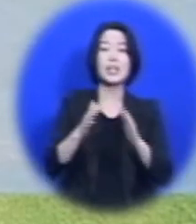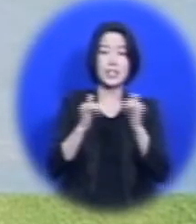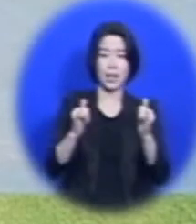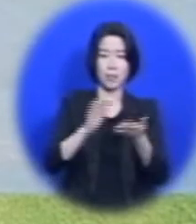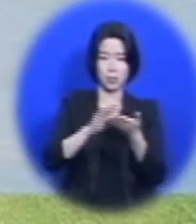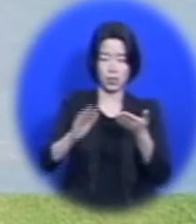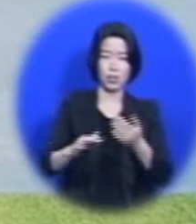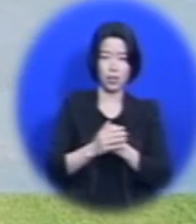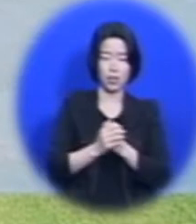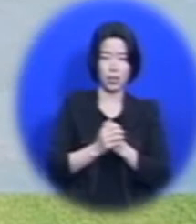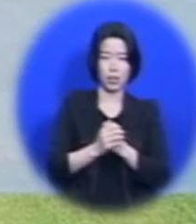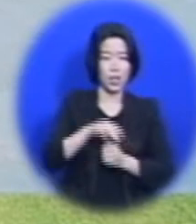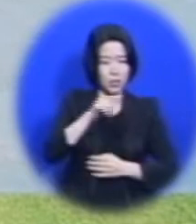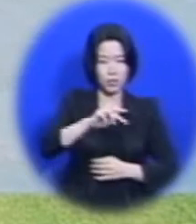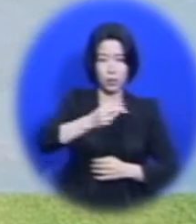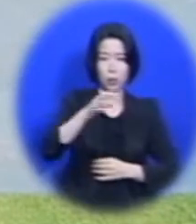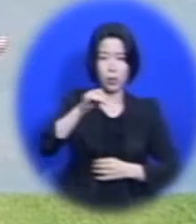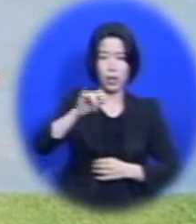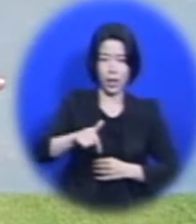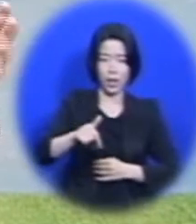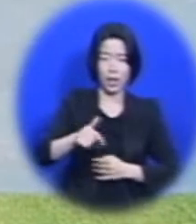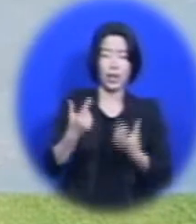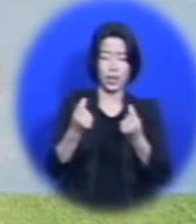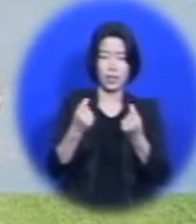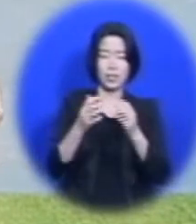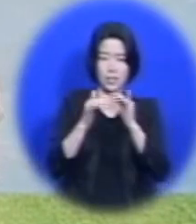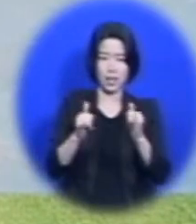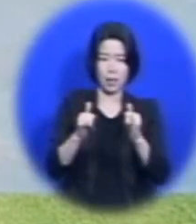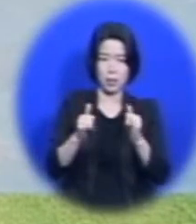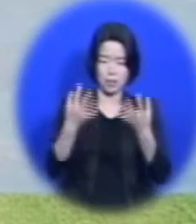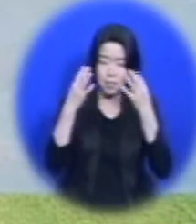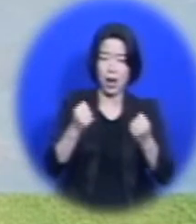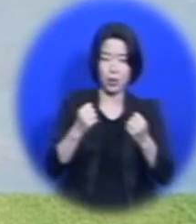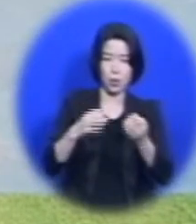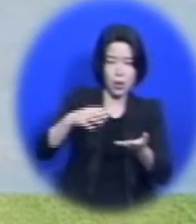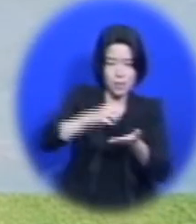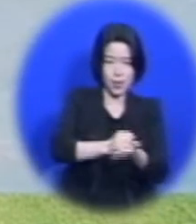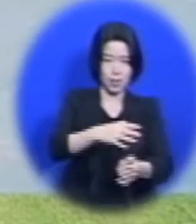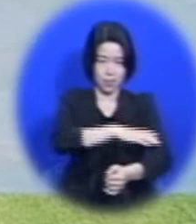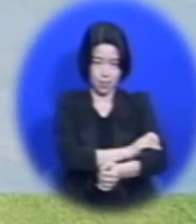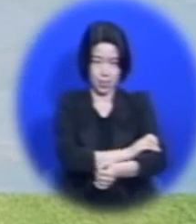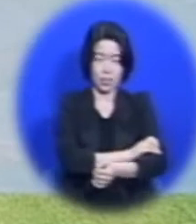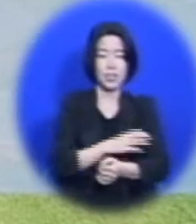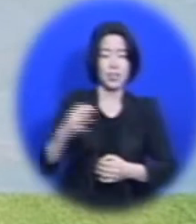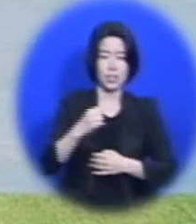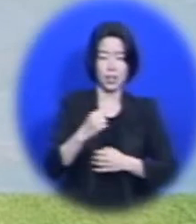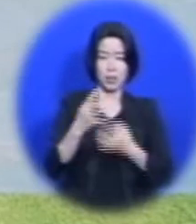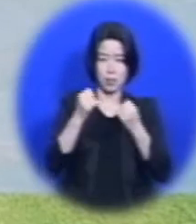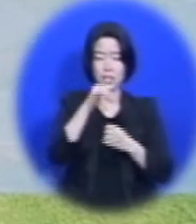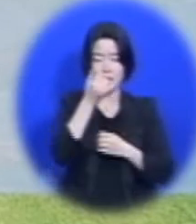것이요. 그 도액과 같은 사람이 판을 치고 세력을 잡고 있는 이런 때이지만 다윗은